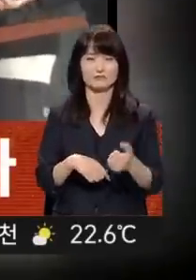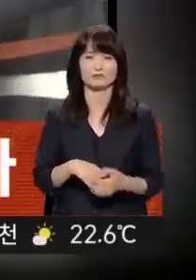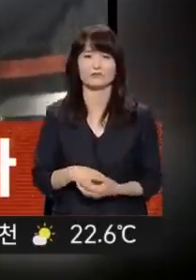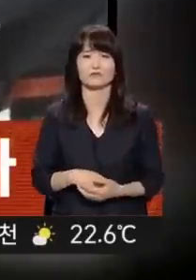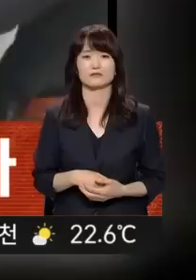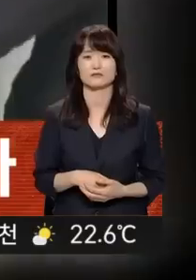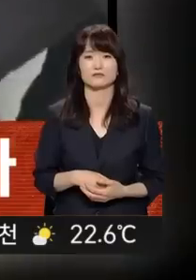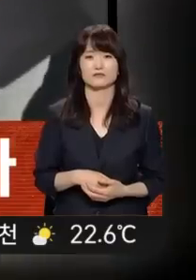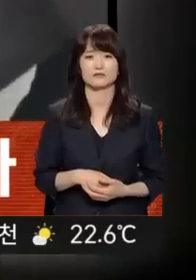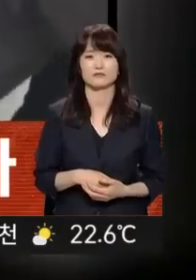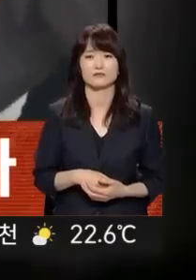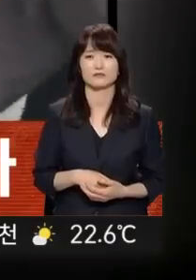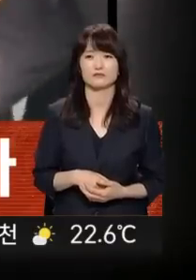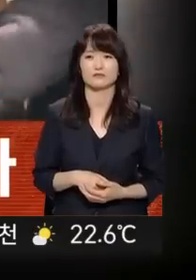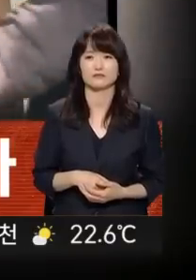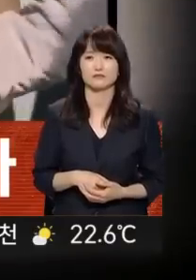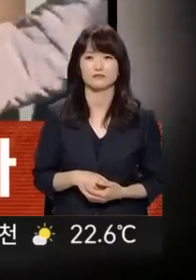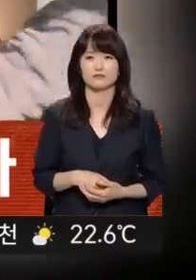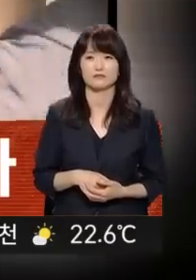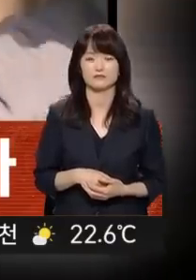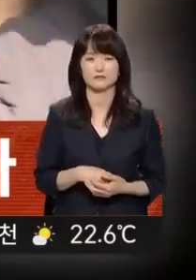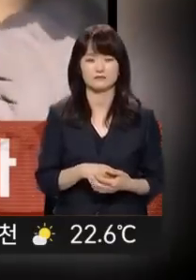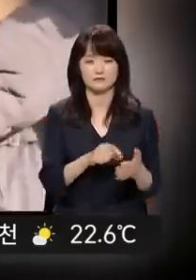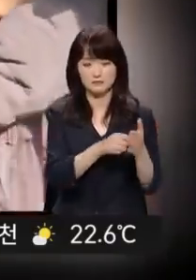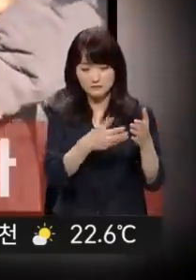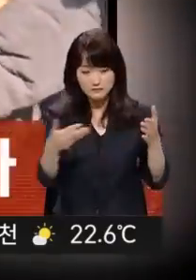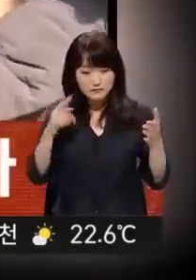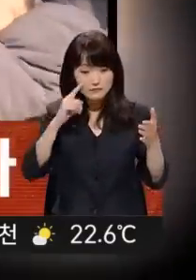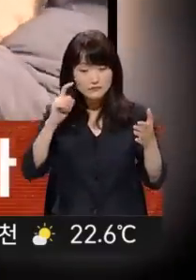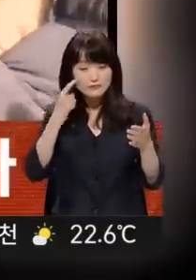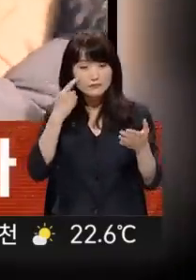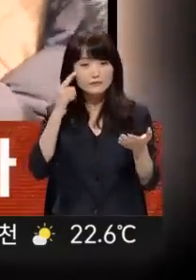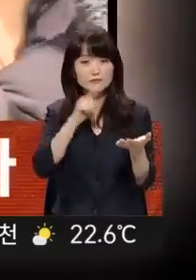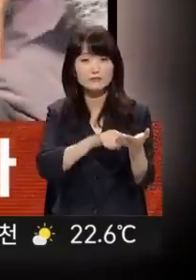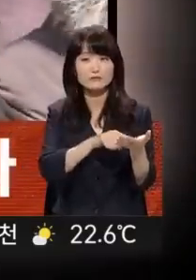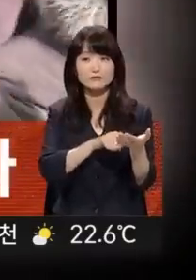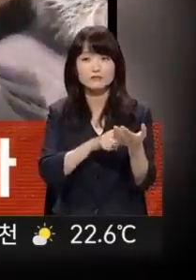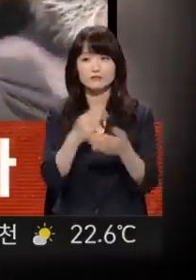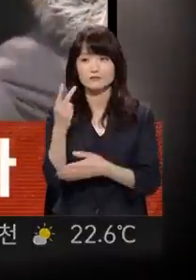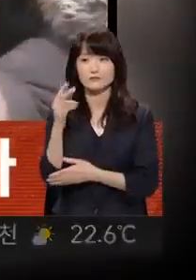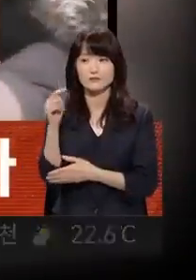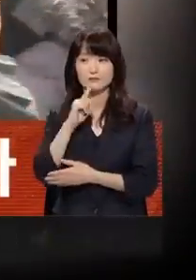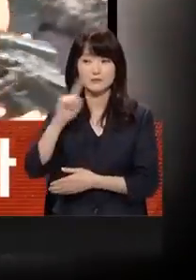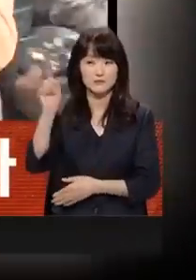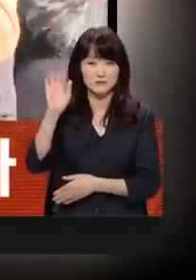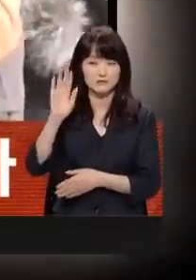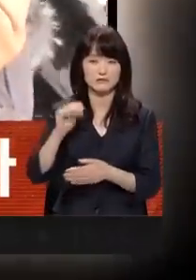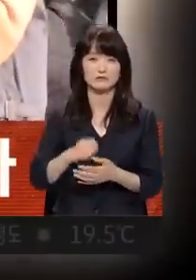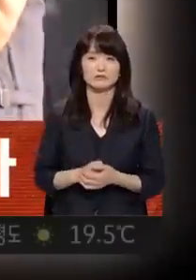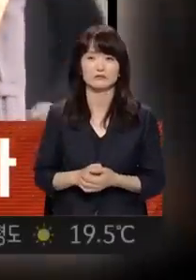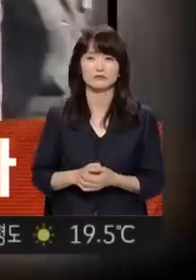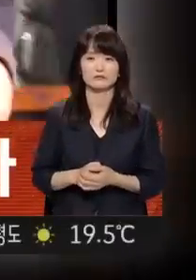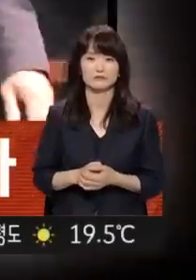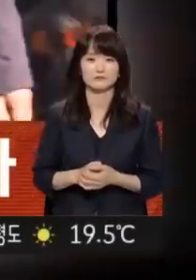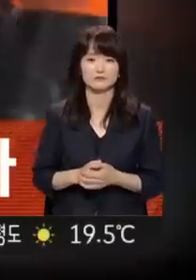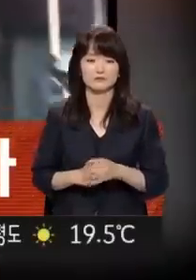하지만 20일개월만에 발견된 걸 보면 당시 당연히이 둘은 신고하지 않았고 아마도 그대로 시신을 방치하자